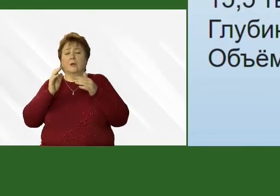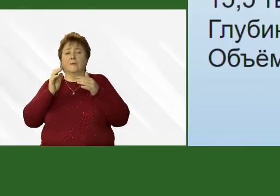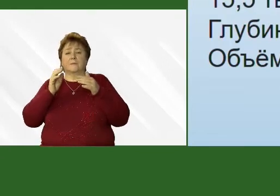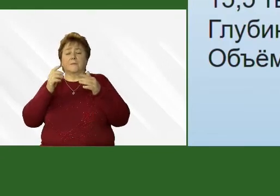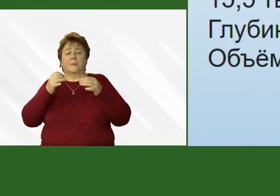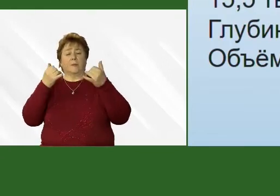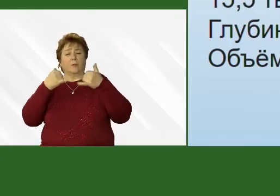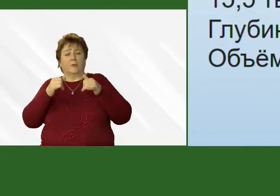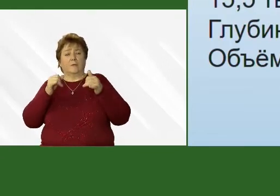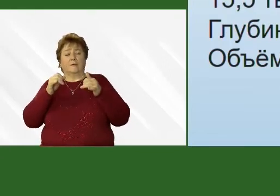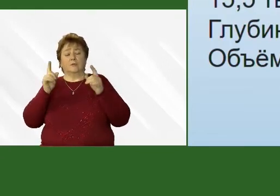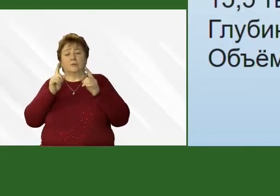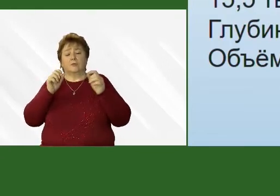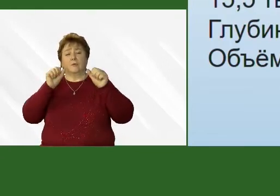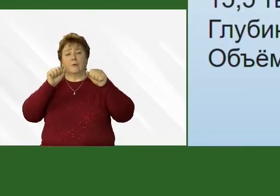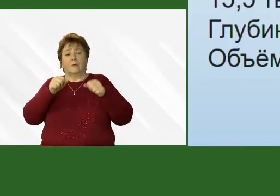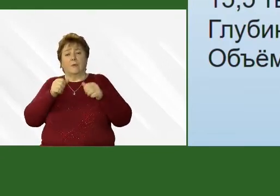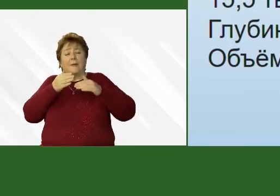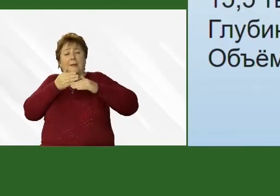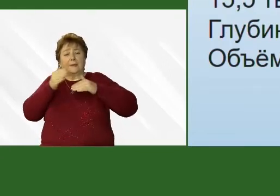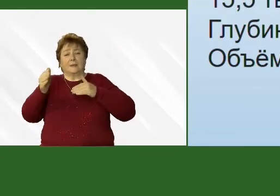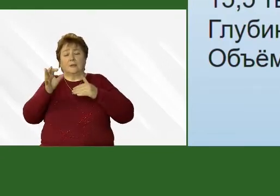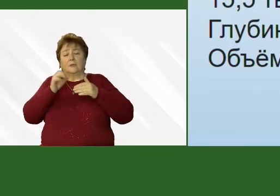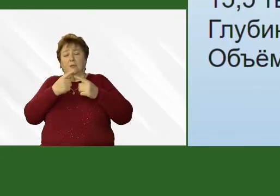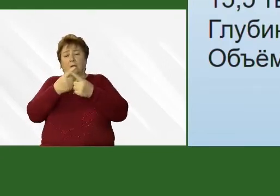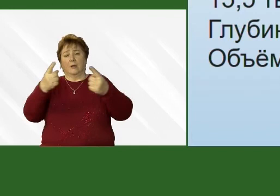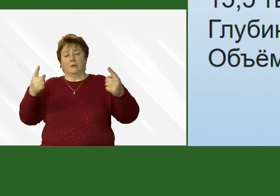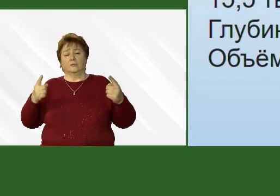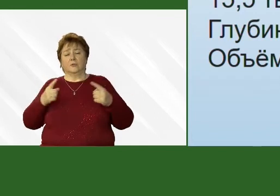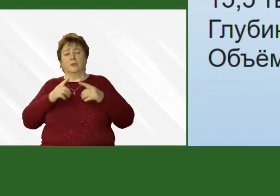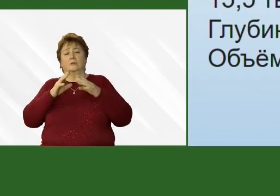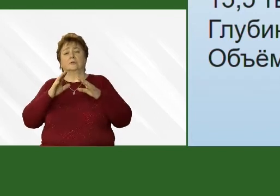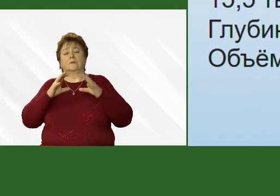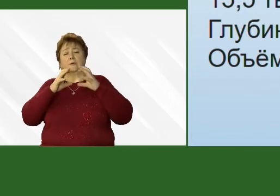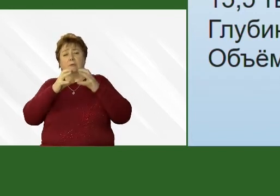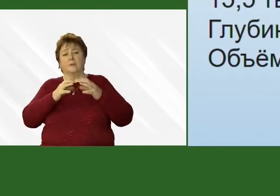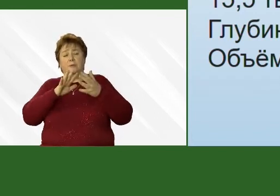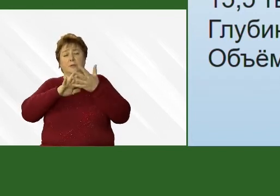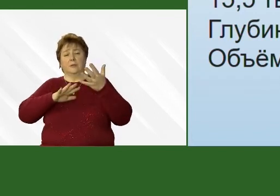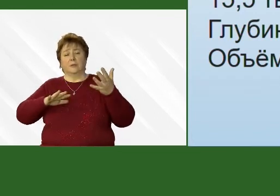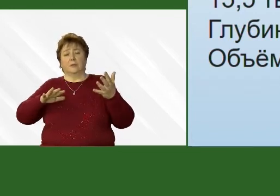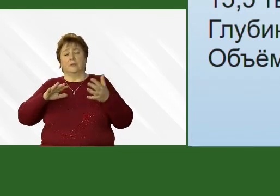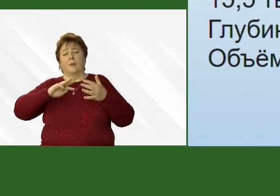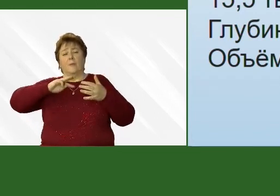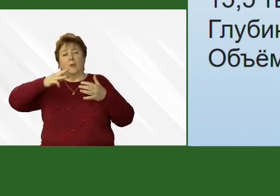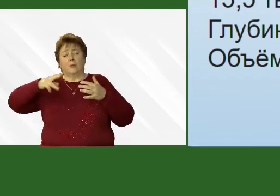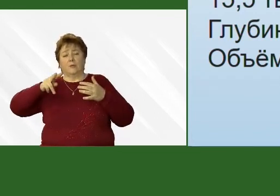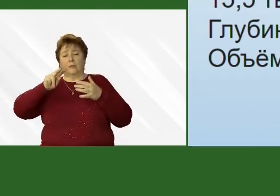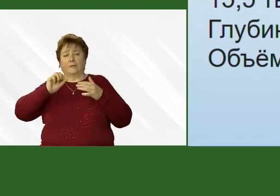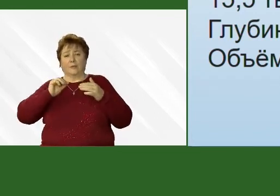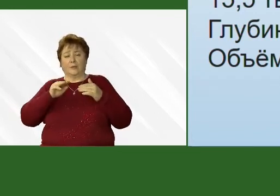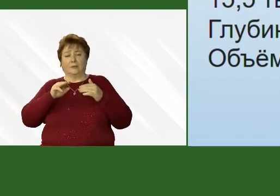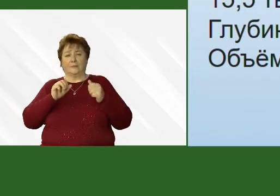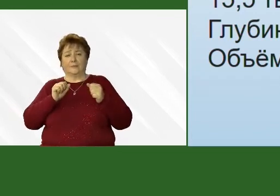тем, что, возможно, находилось в изоляции от окружающей среды на протяжении нескольких миллионов